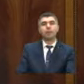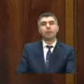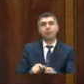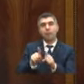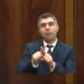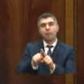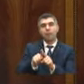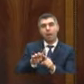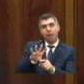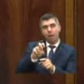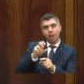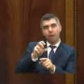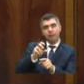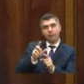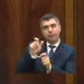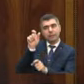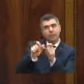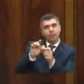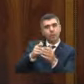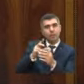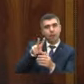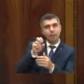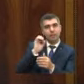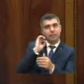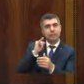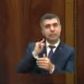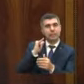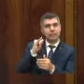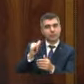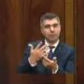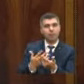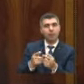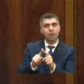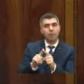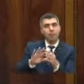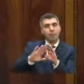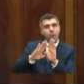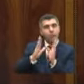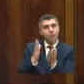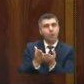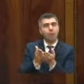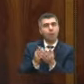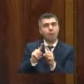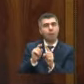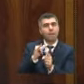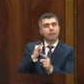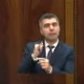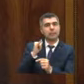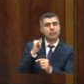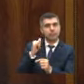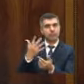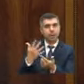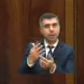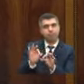معلوما للجميع، وهو ما يعني القبول بأي شيء وبكل شيء فقط من أجل الاستمرار في